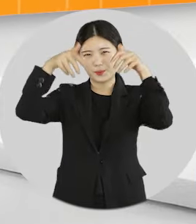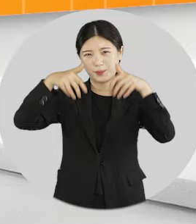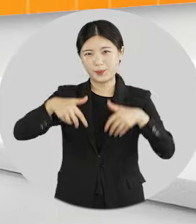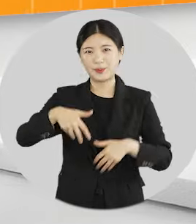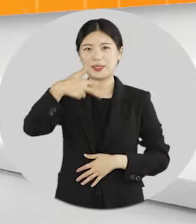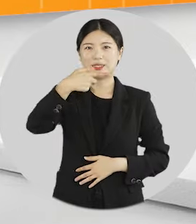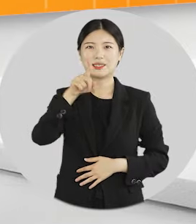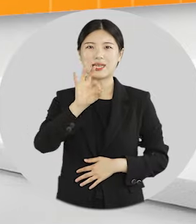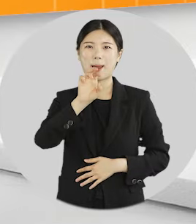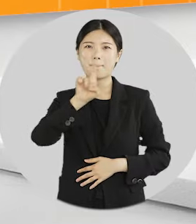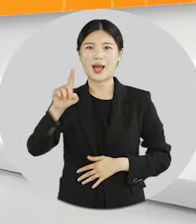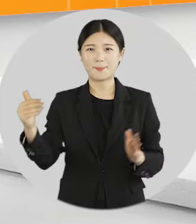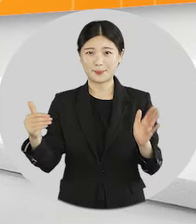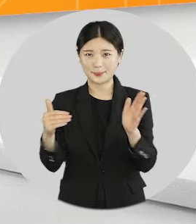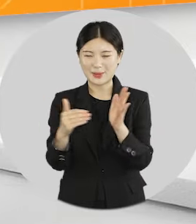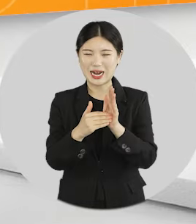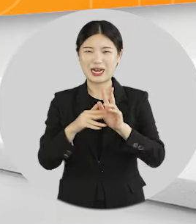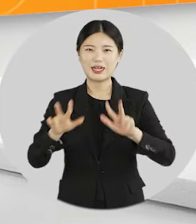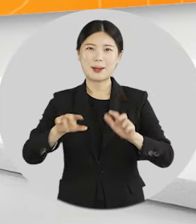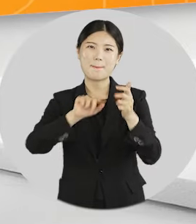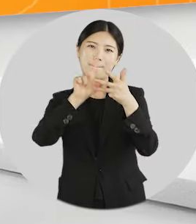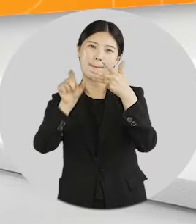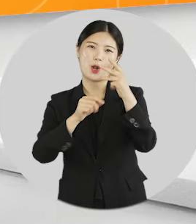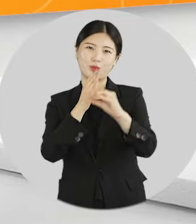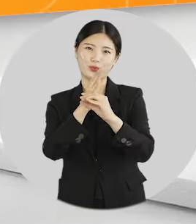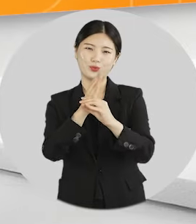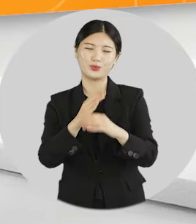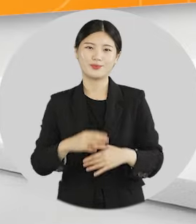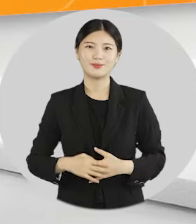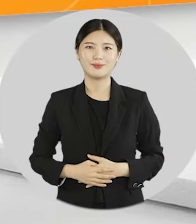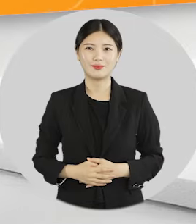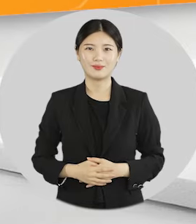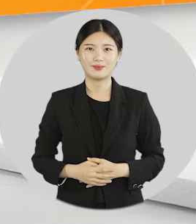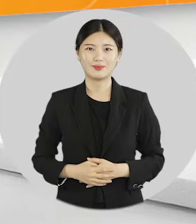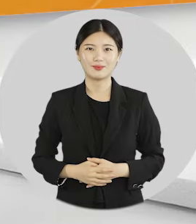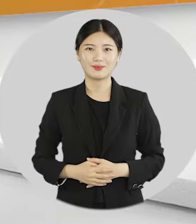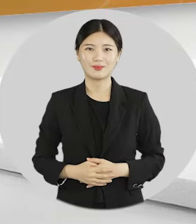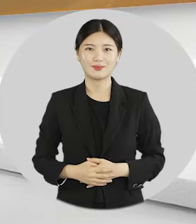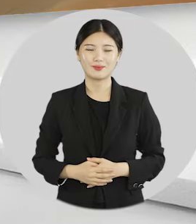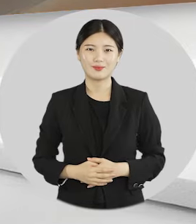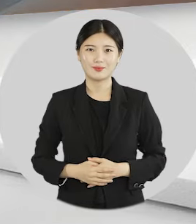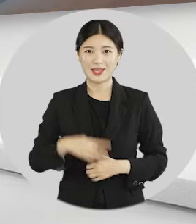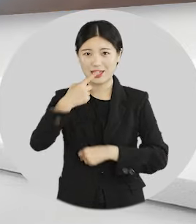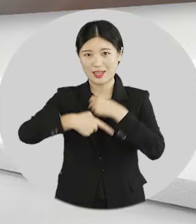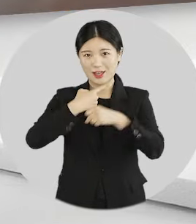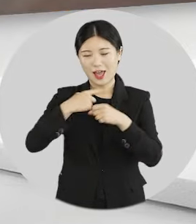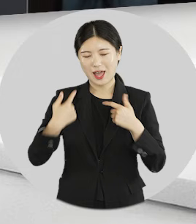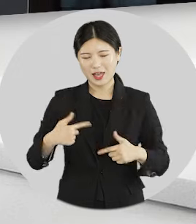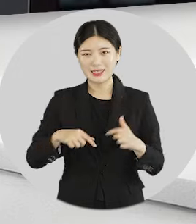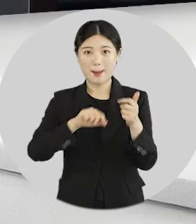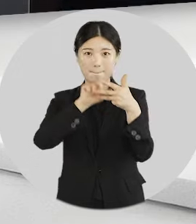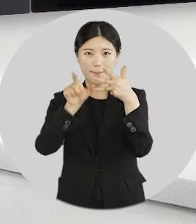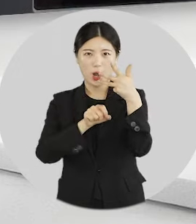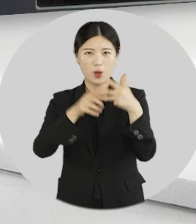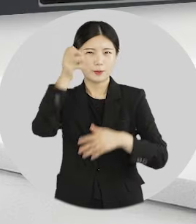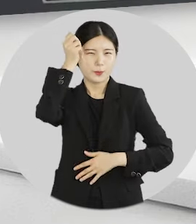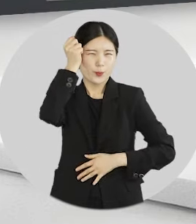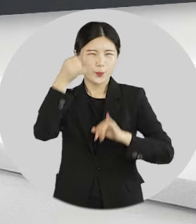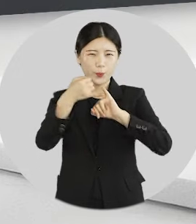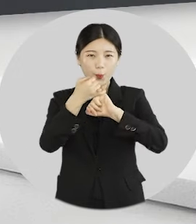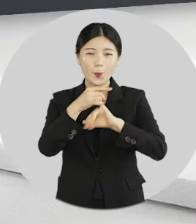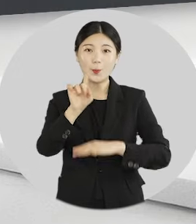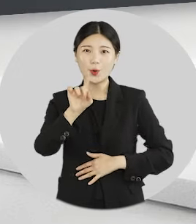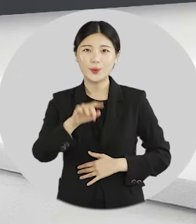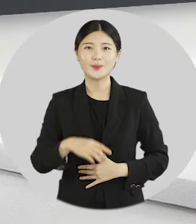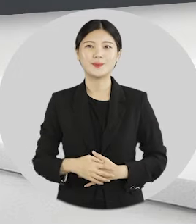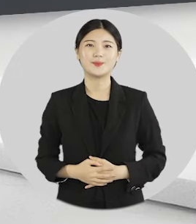쏟아지는 폭우에 장마가 지나고 어느덧 8월도 중순이 지나고 있습니다. 매년 8월이 되면 우리가 잊을 수 없는